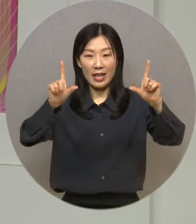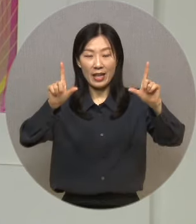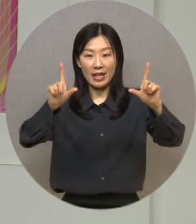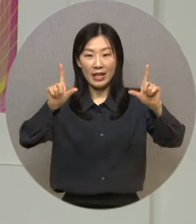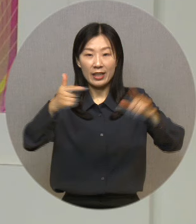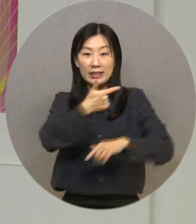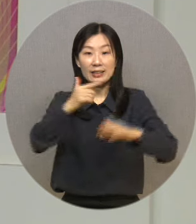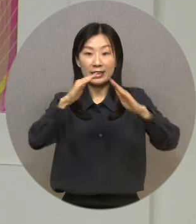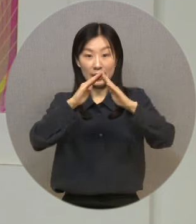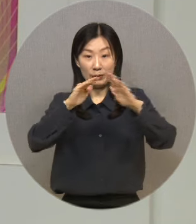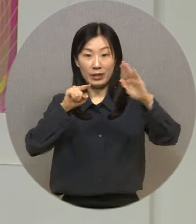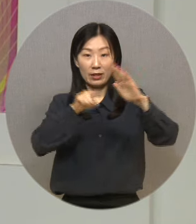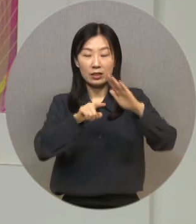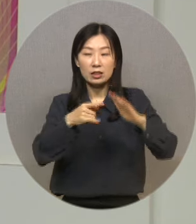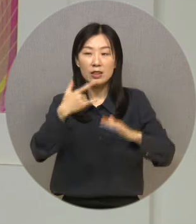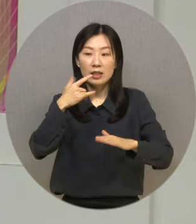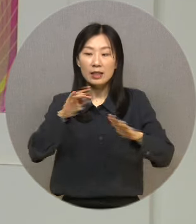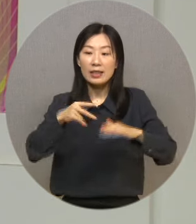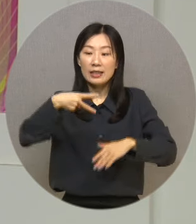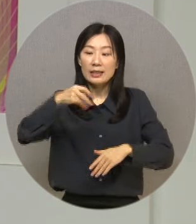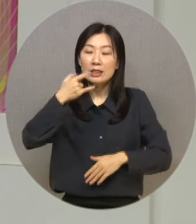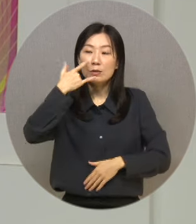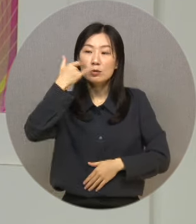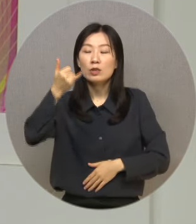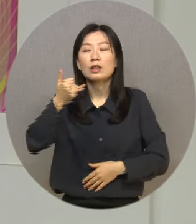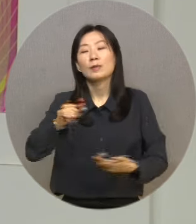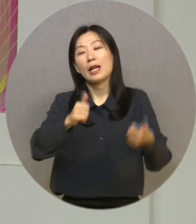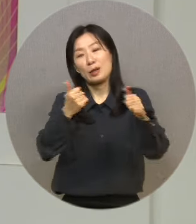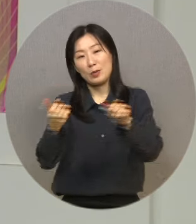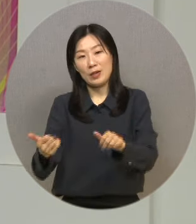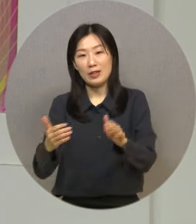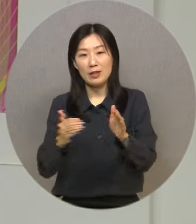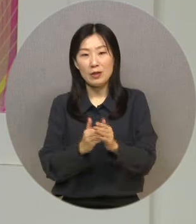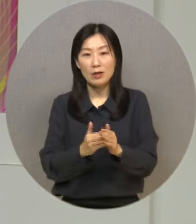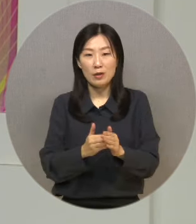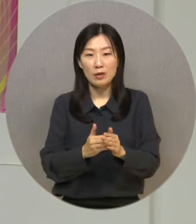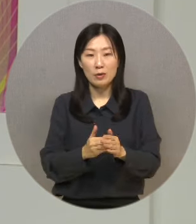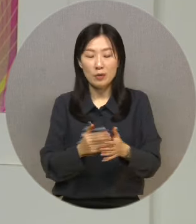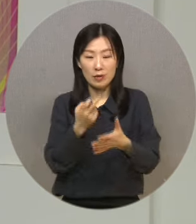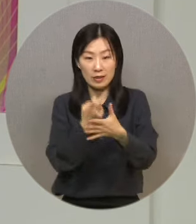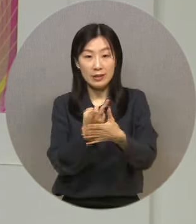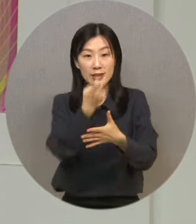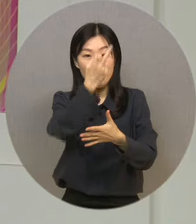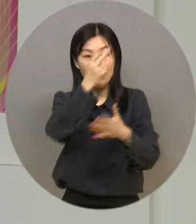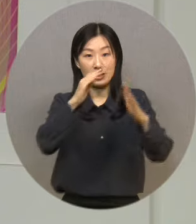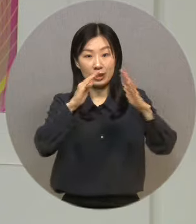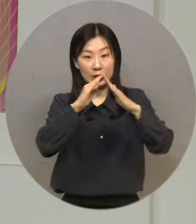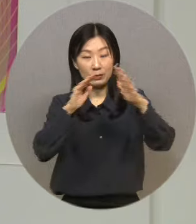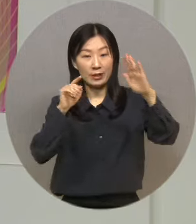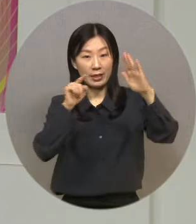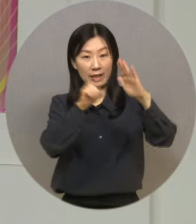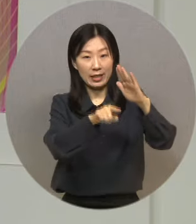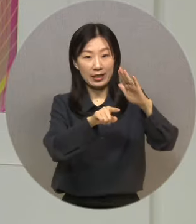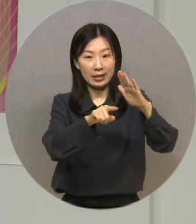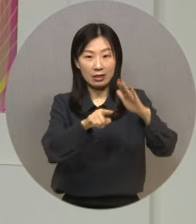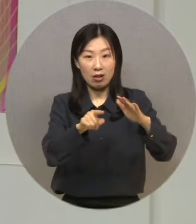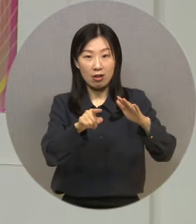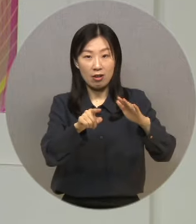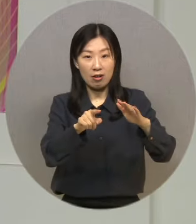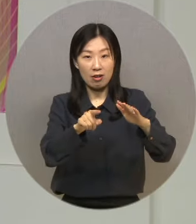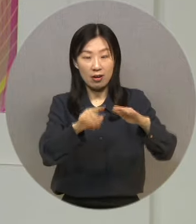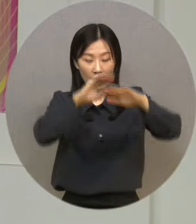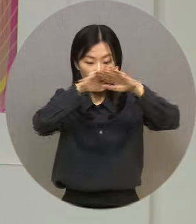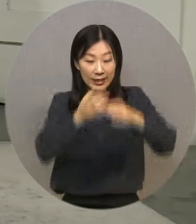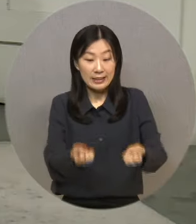지금 시부모님 다 돌아가시고, 큰 아주버님 집으로 와서 그 네. 제사상